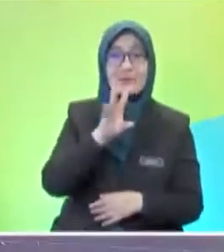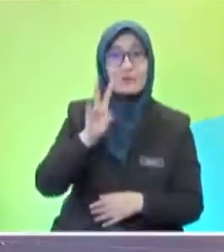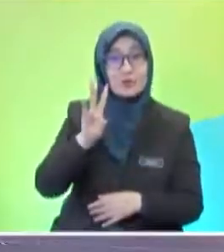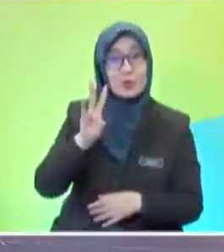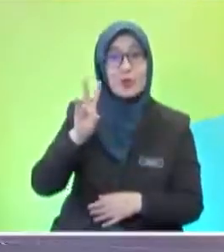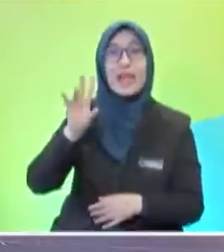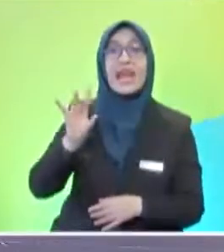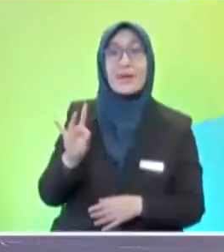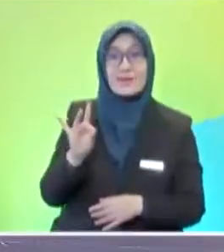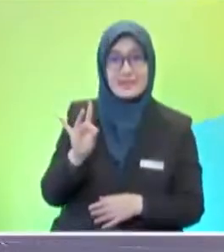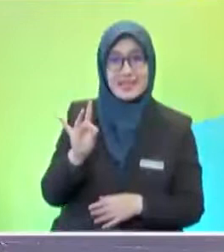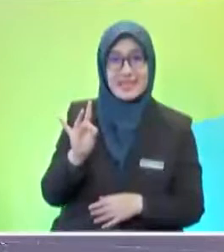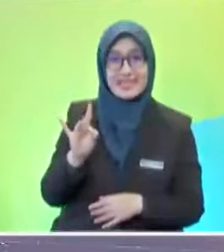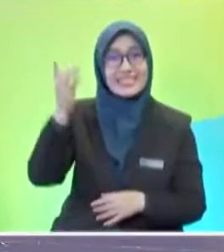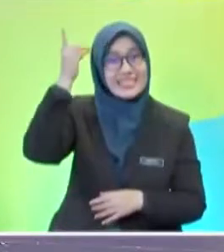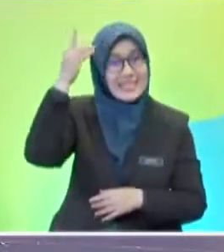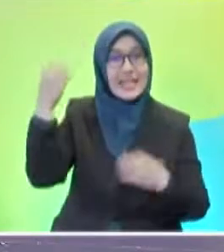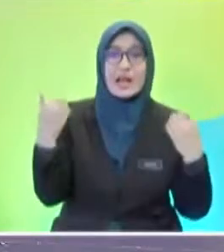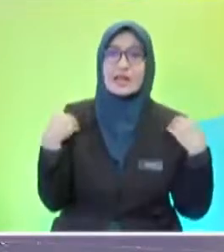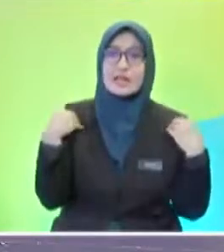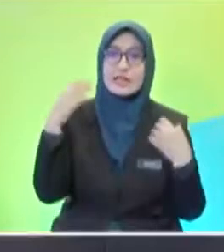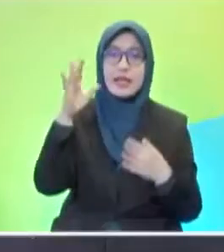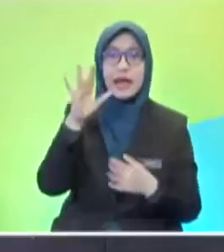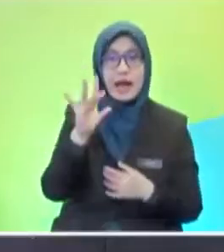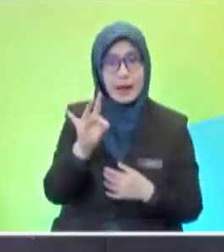12345678 ada 8 bekas